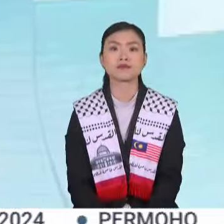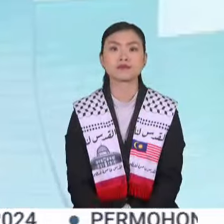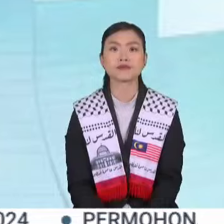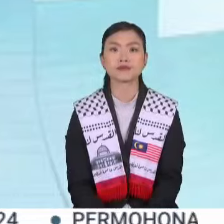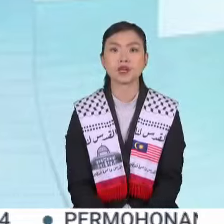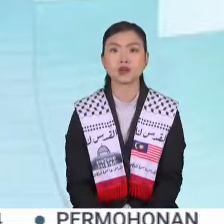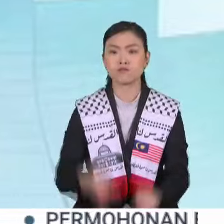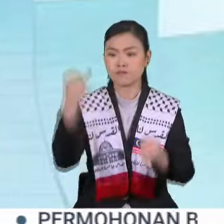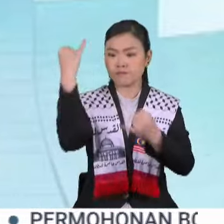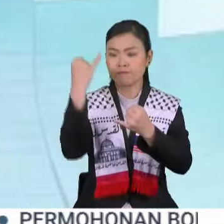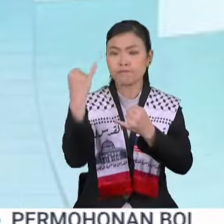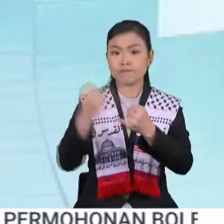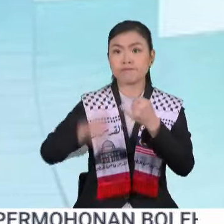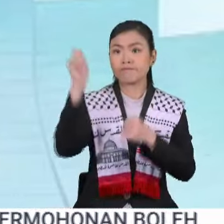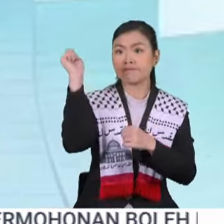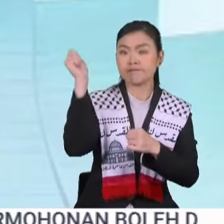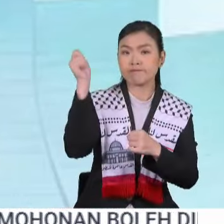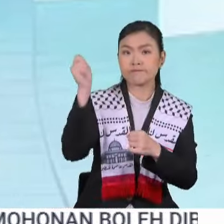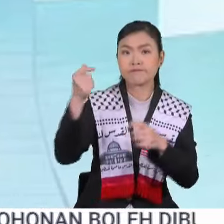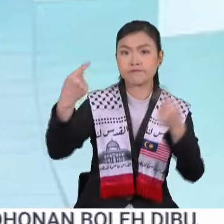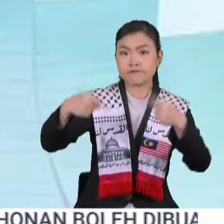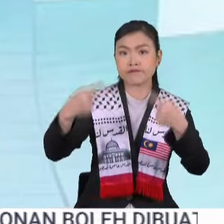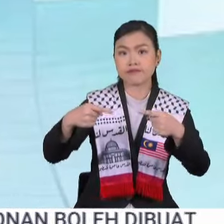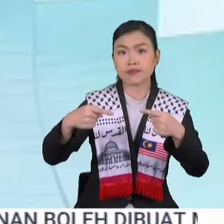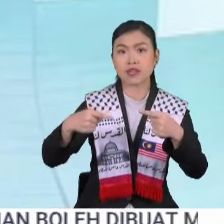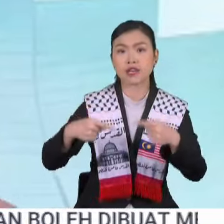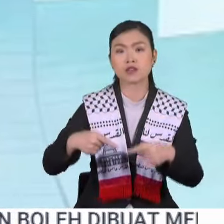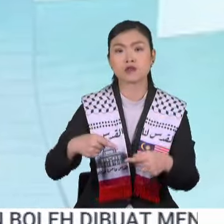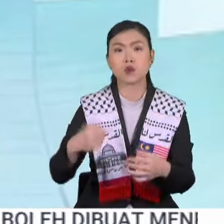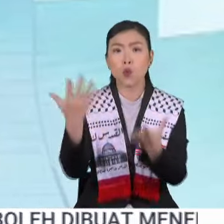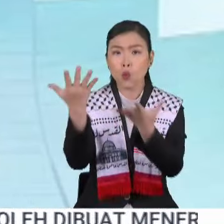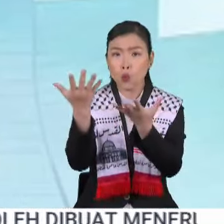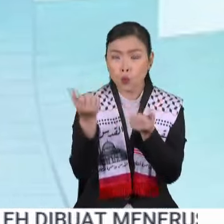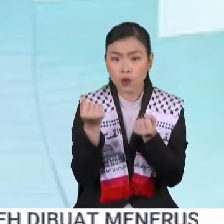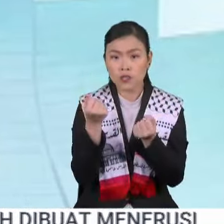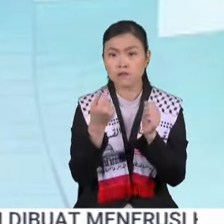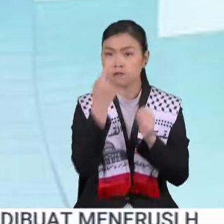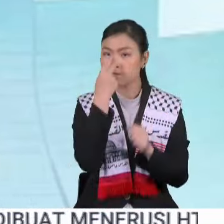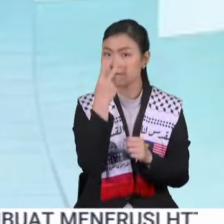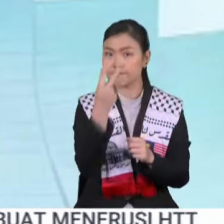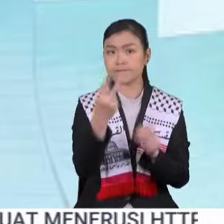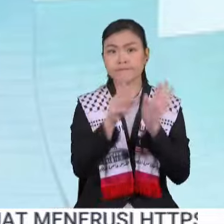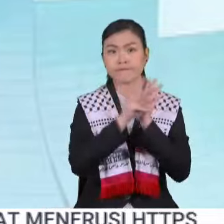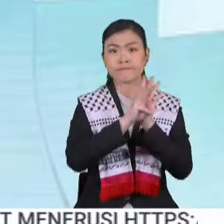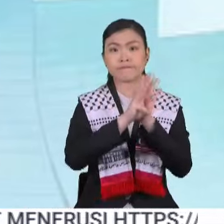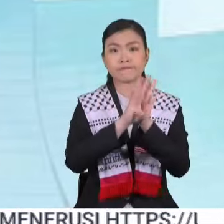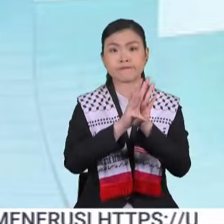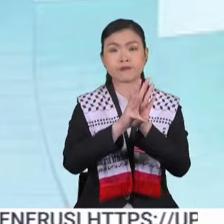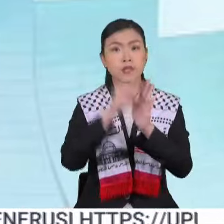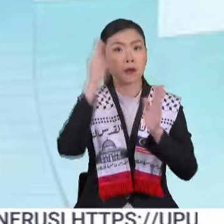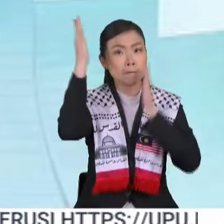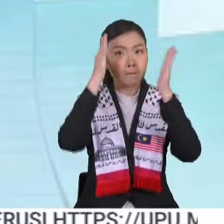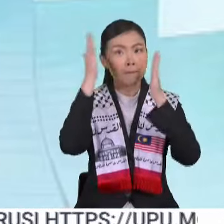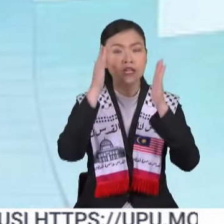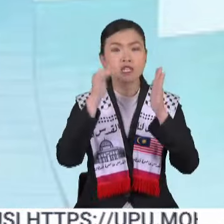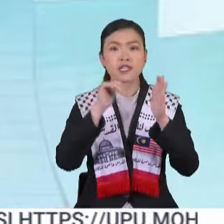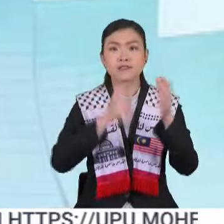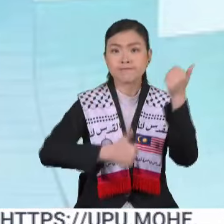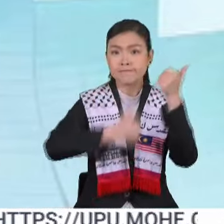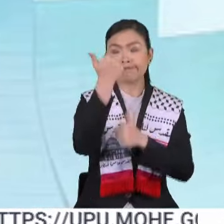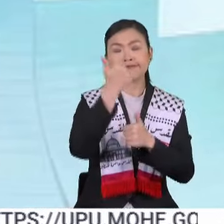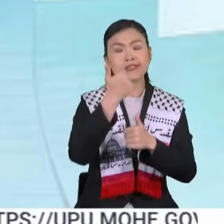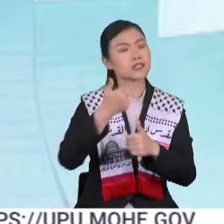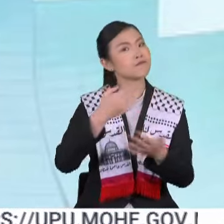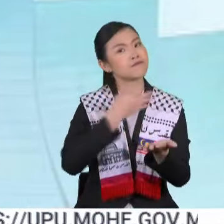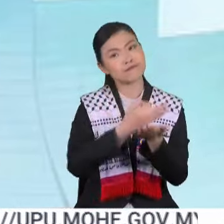Aksi final Kejohanan Badminton Asia 2024. Hasrat untuk melihat wakil tunggal negara menjulang kejuaraan itu tidak tercapai